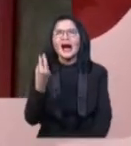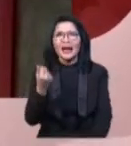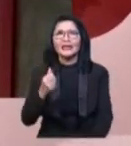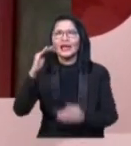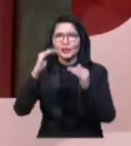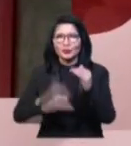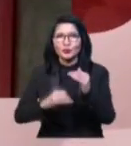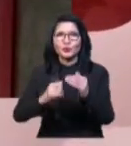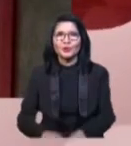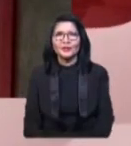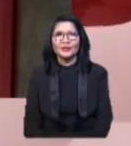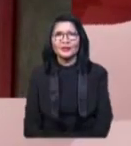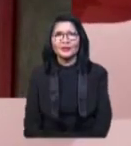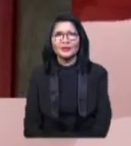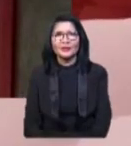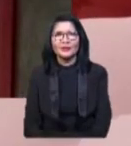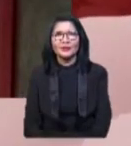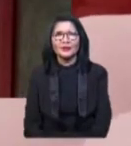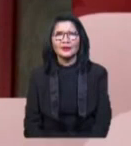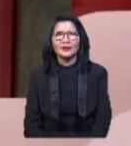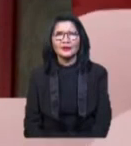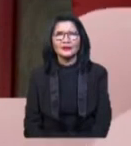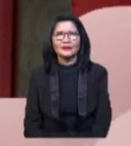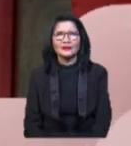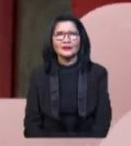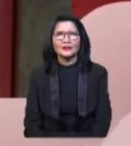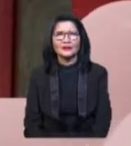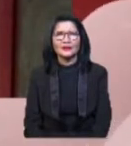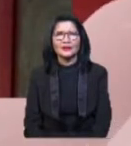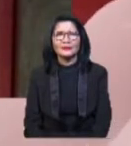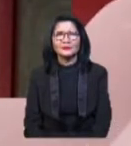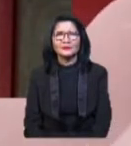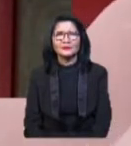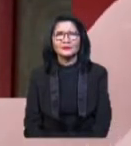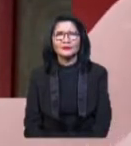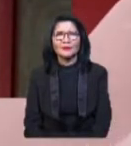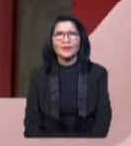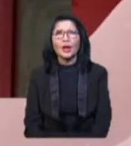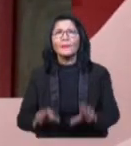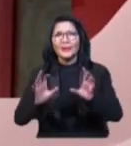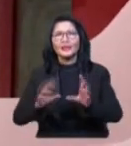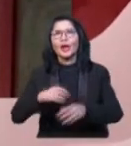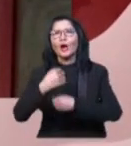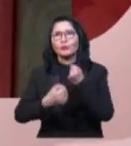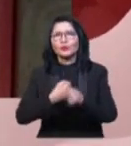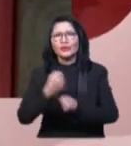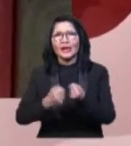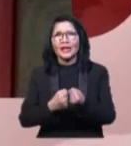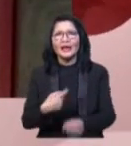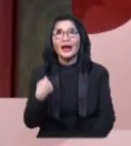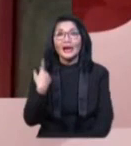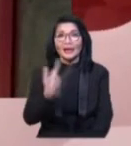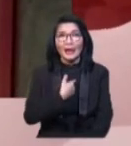pasti pernah. Waduh. Tapi dan itu disepakati kok semua pelaku industri banyak melakukan. Paling tidak kami